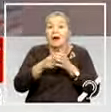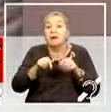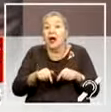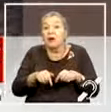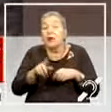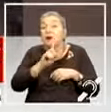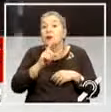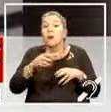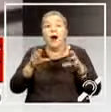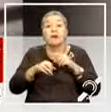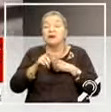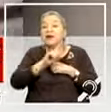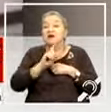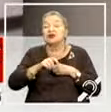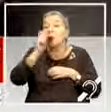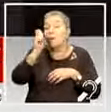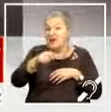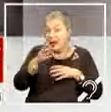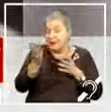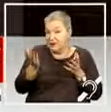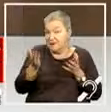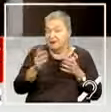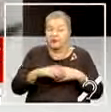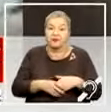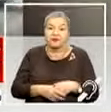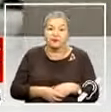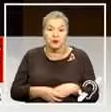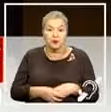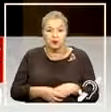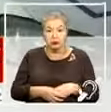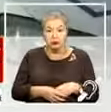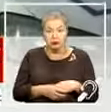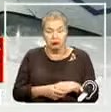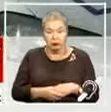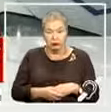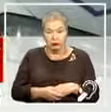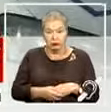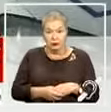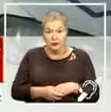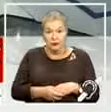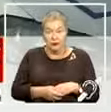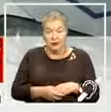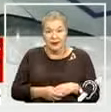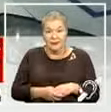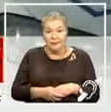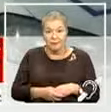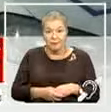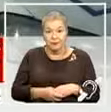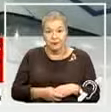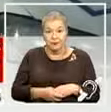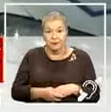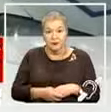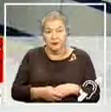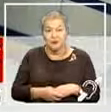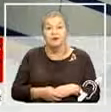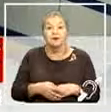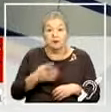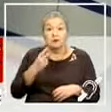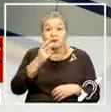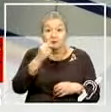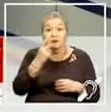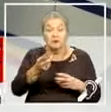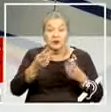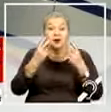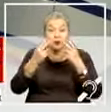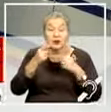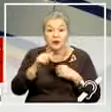fost prinsă și nu ar exista nicio condamnare în ceea ce o privește. Iată, așadar, vorbim despre un caz